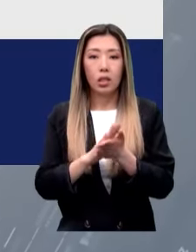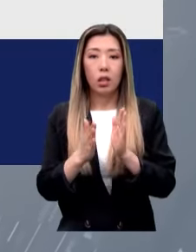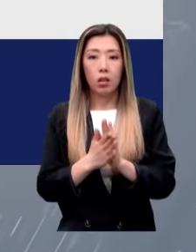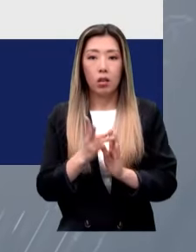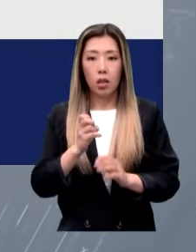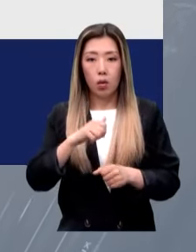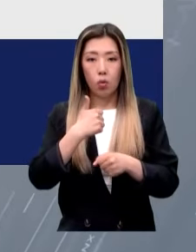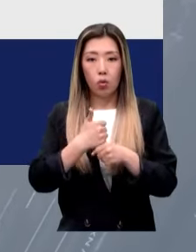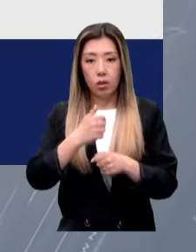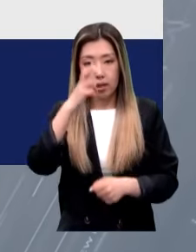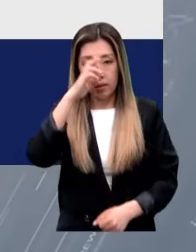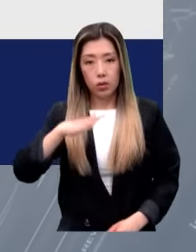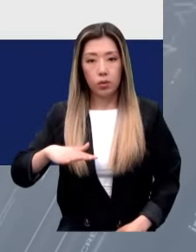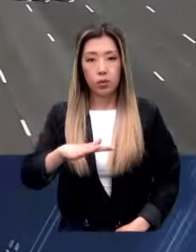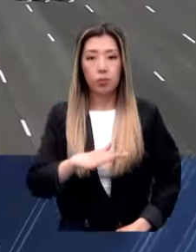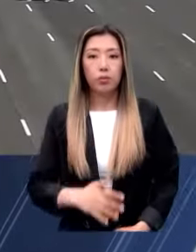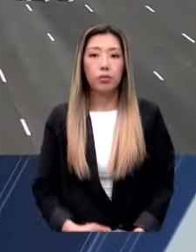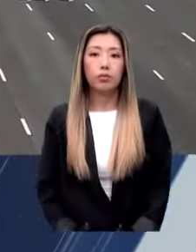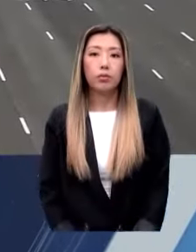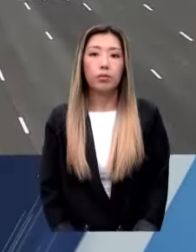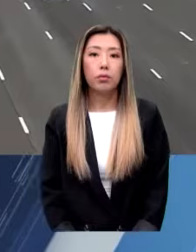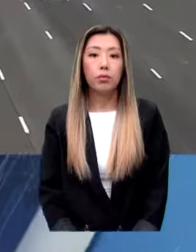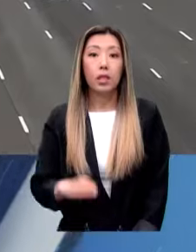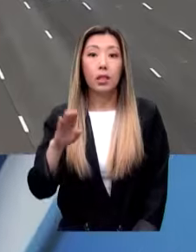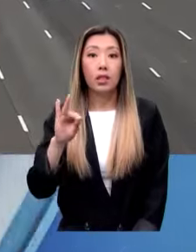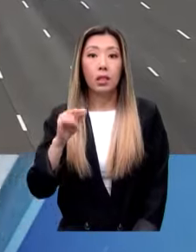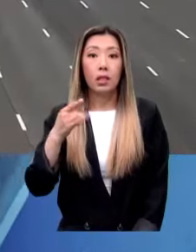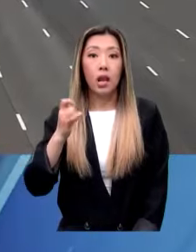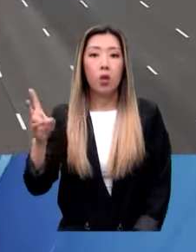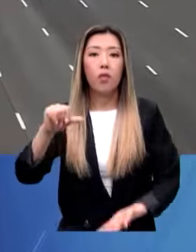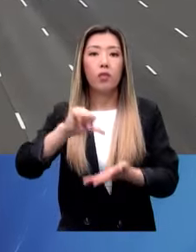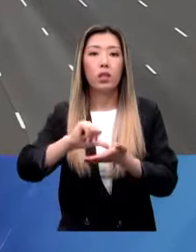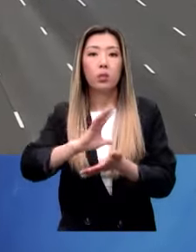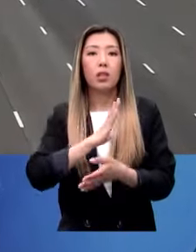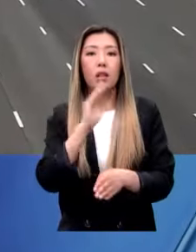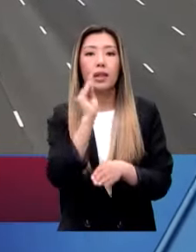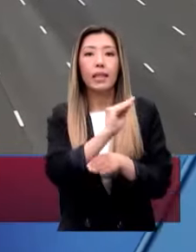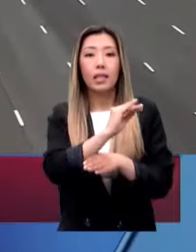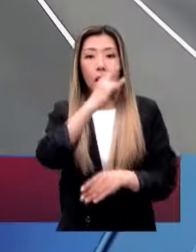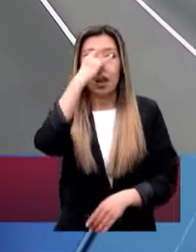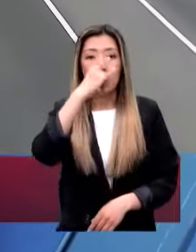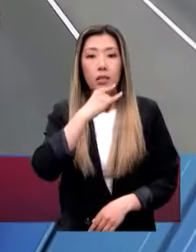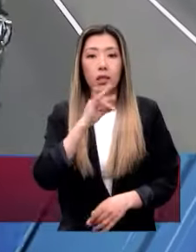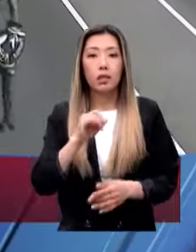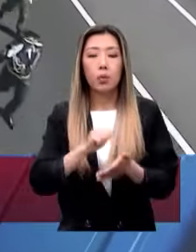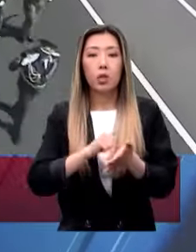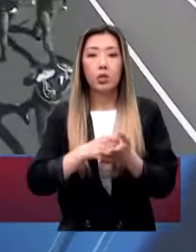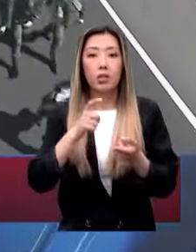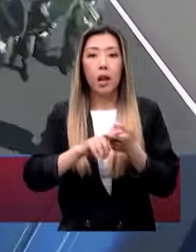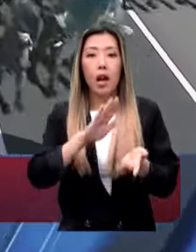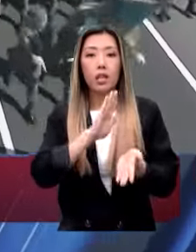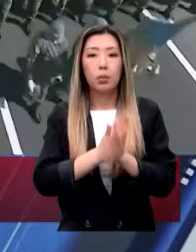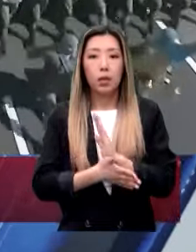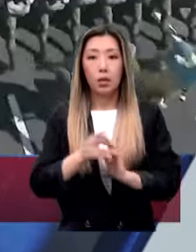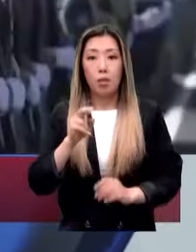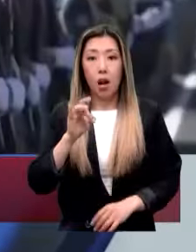на уровне глав государств. Тигран Киасаян выступил с критикой в адрес Казахстана из-за отмены парада в честь Дня